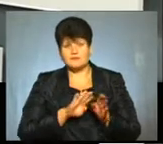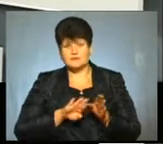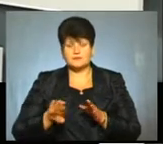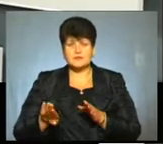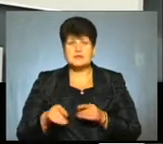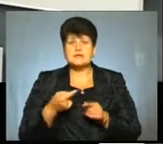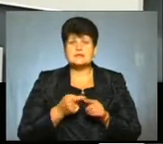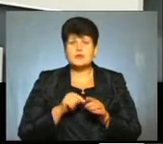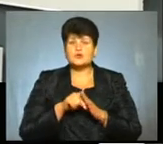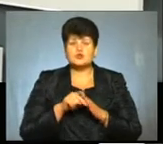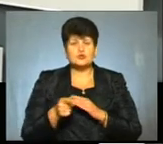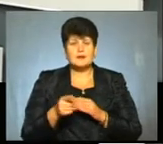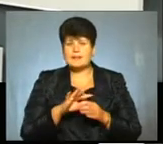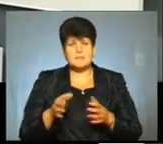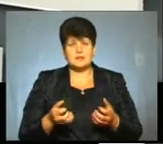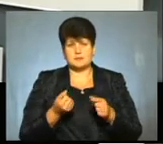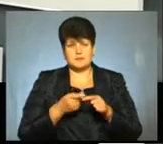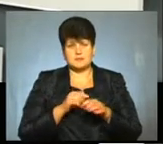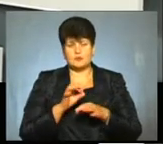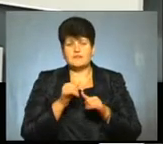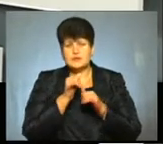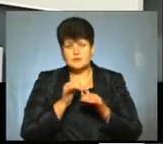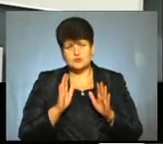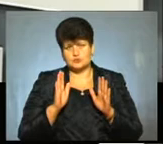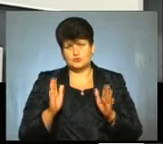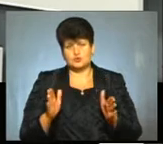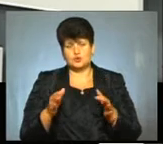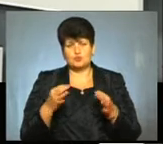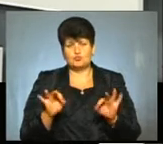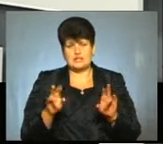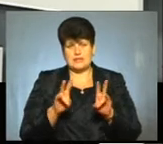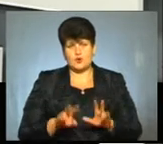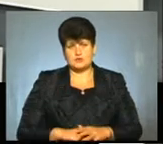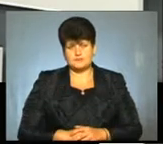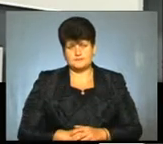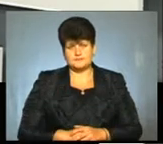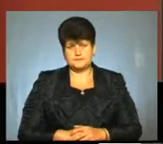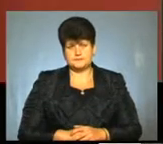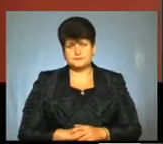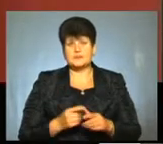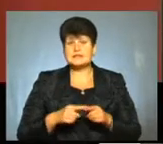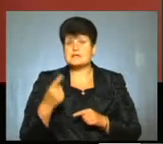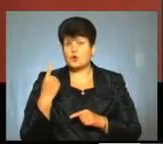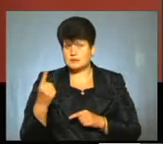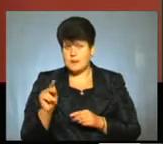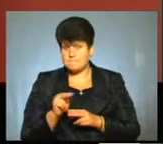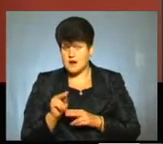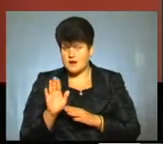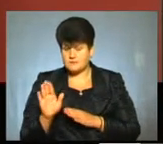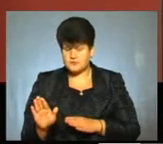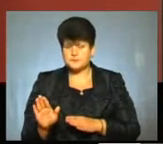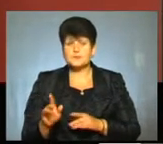Це означає, що тернополяни не підтримали цей проект і, відповідно, він не може бути допущений до розгляду. То це є одна така